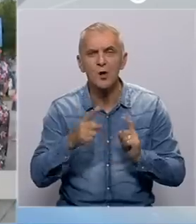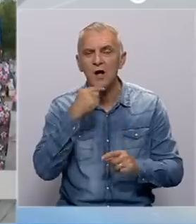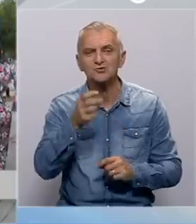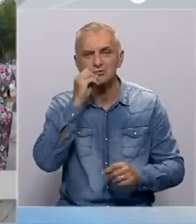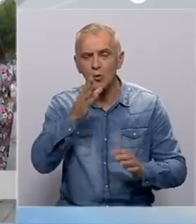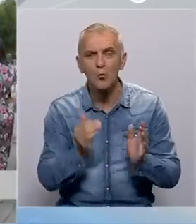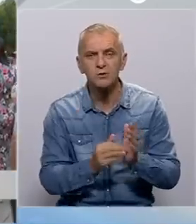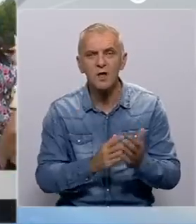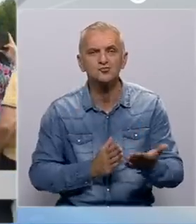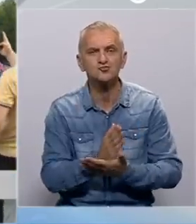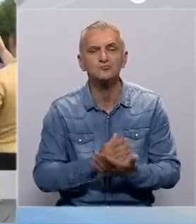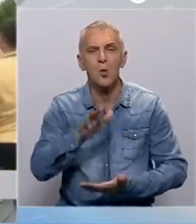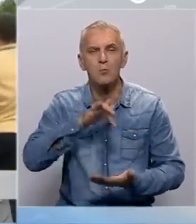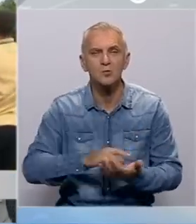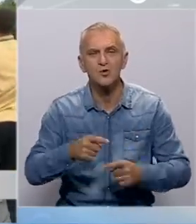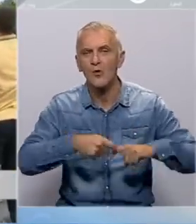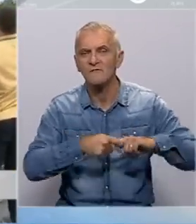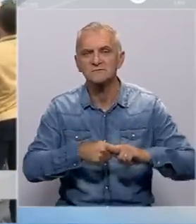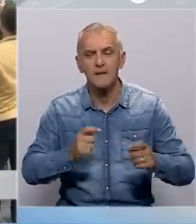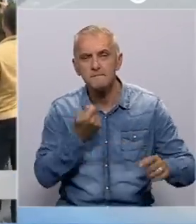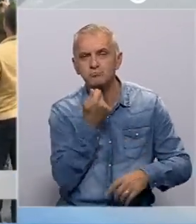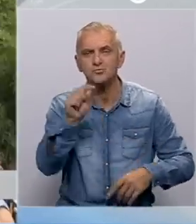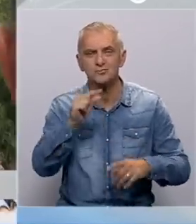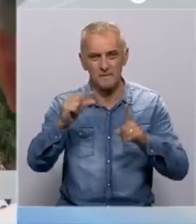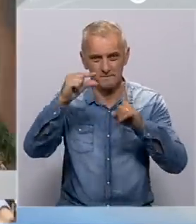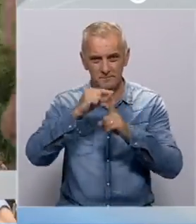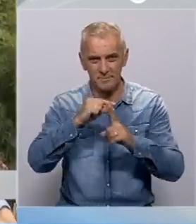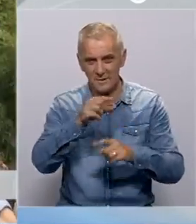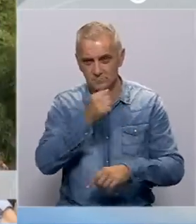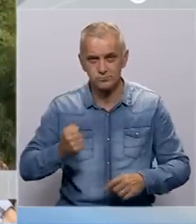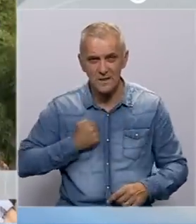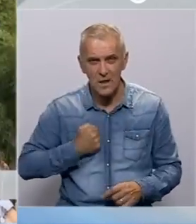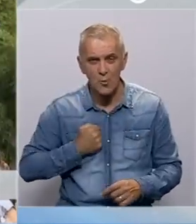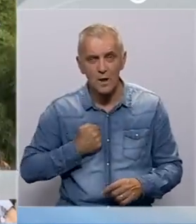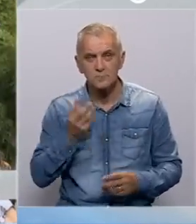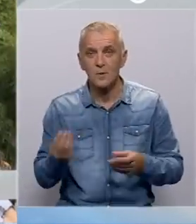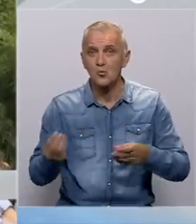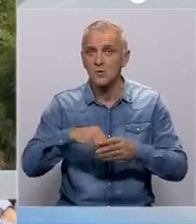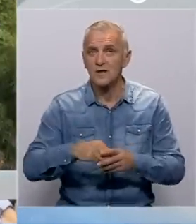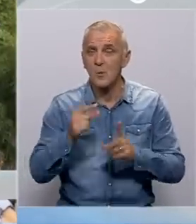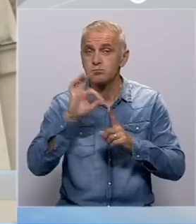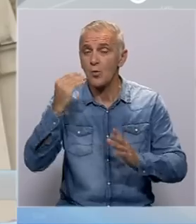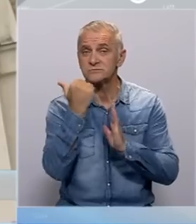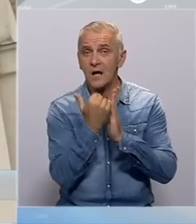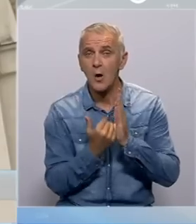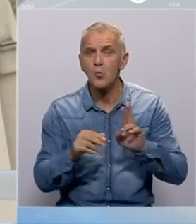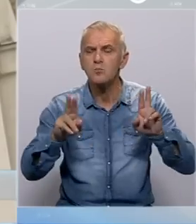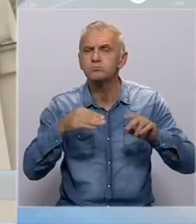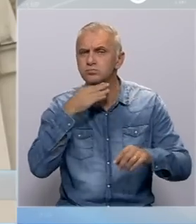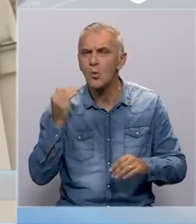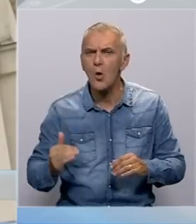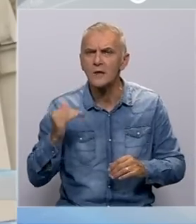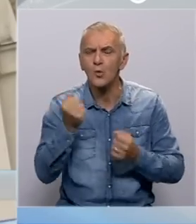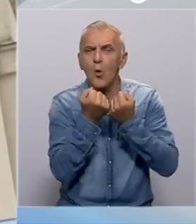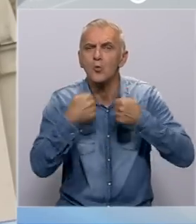kaže, zloupotrebe službenog položaja u vezi s poskupljenjem parkinga u Banja Luci. Dodaje da su po zakonu mnoge